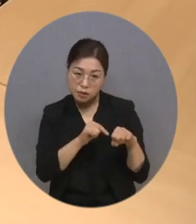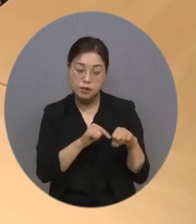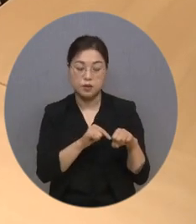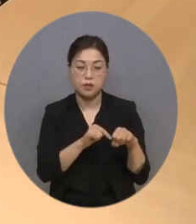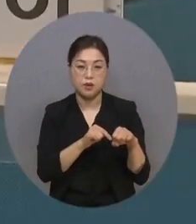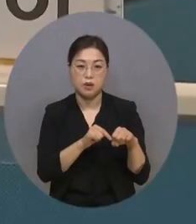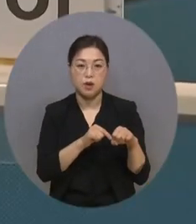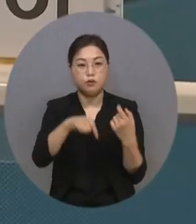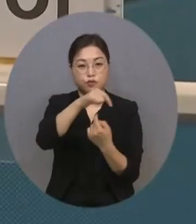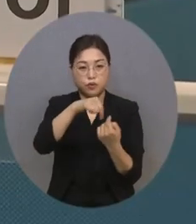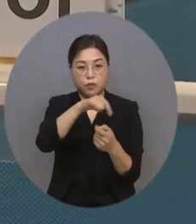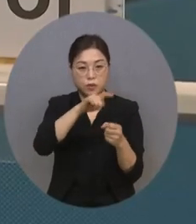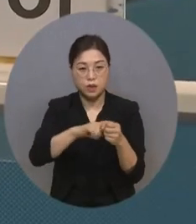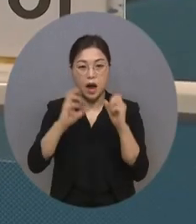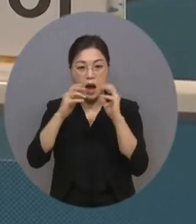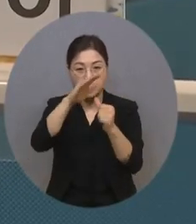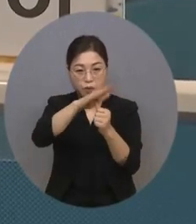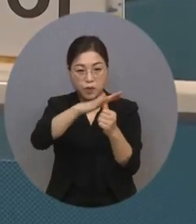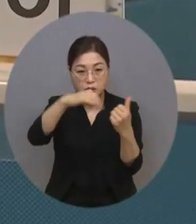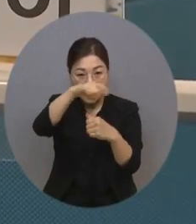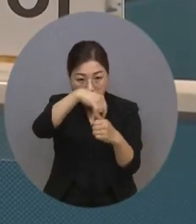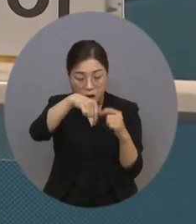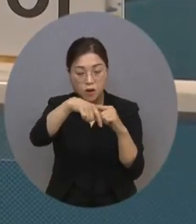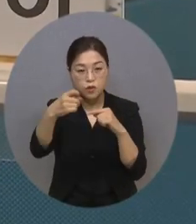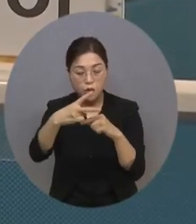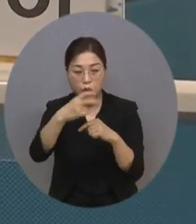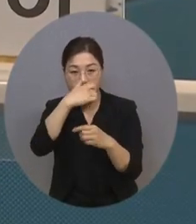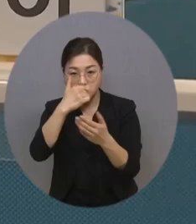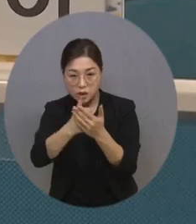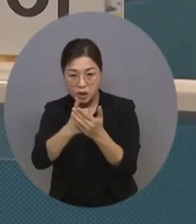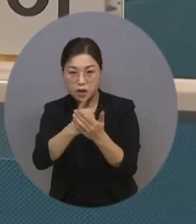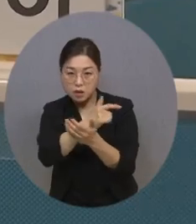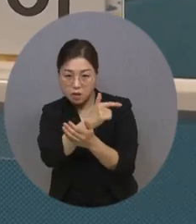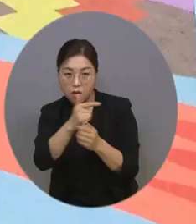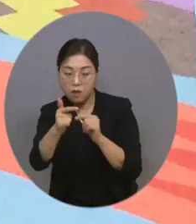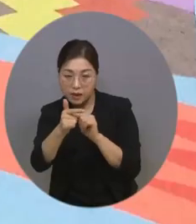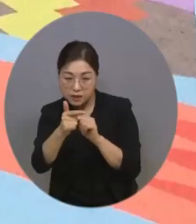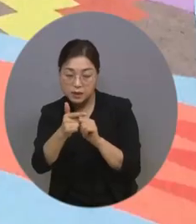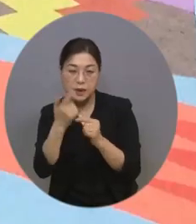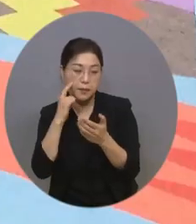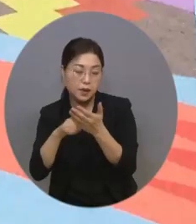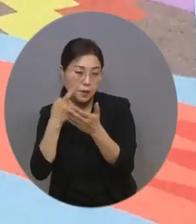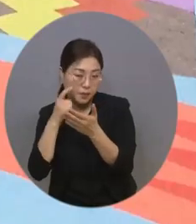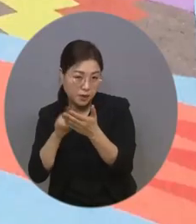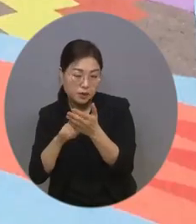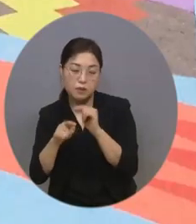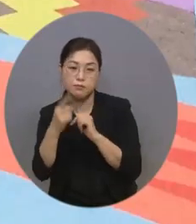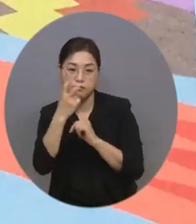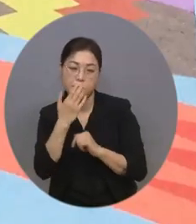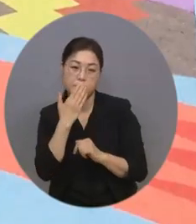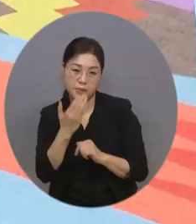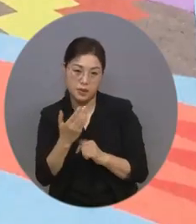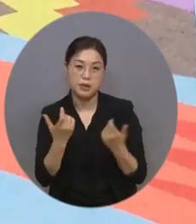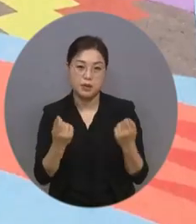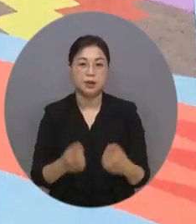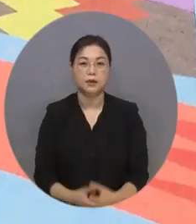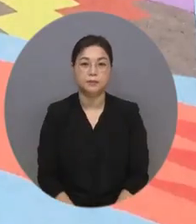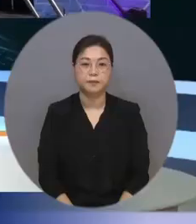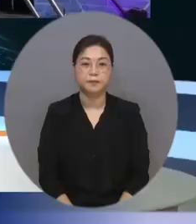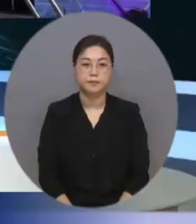파악과 아동학대 범죄 예방에도 큰 도움이 되길 기대해봅니다. 복지TV 전북방송